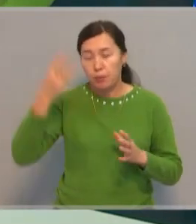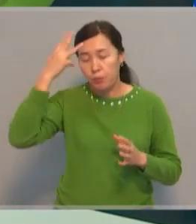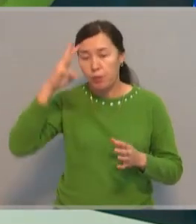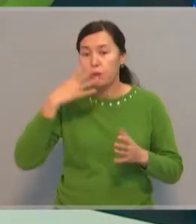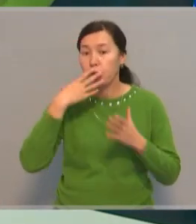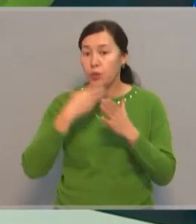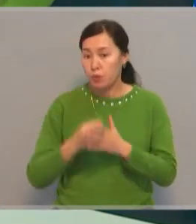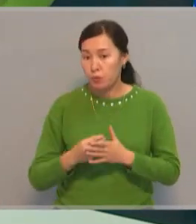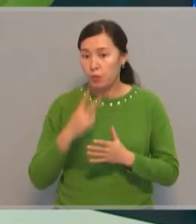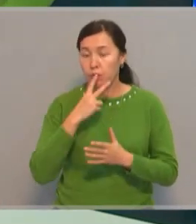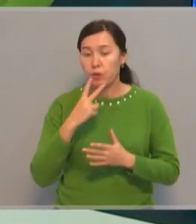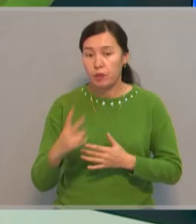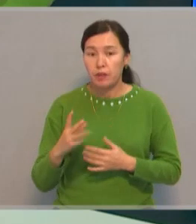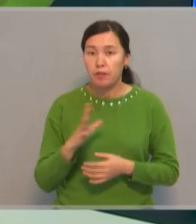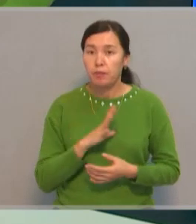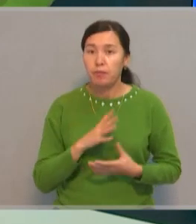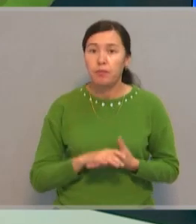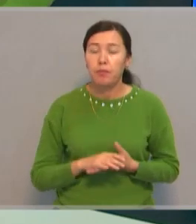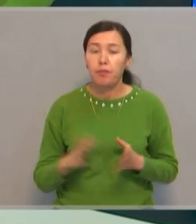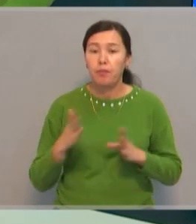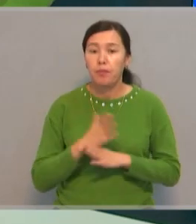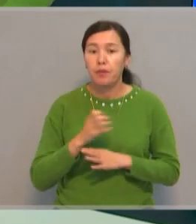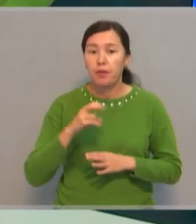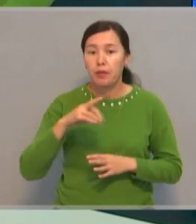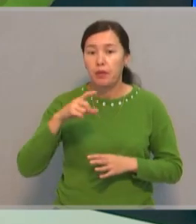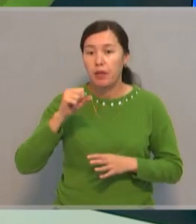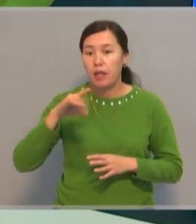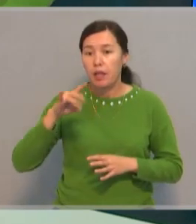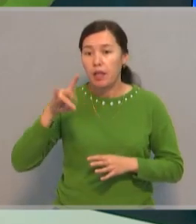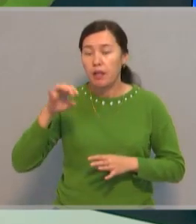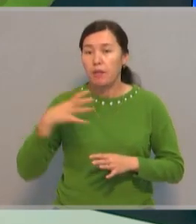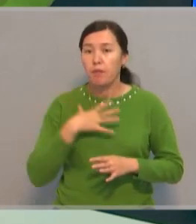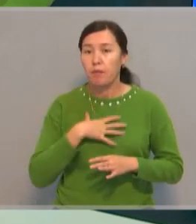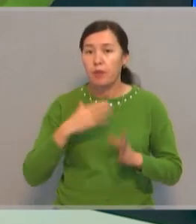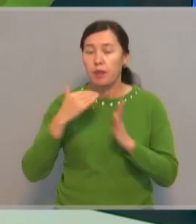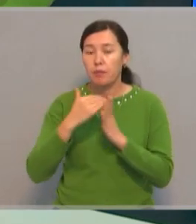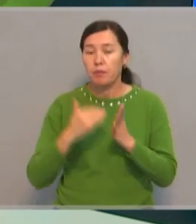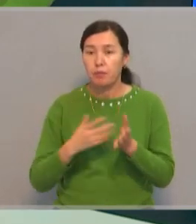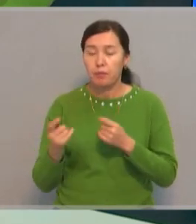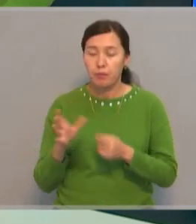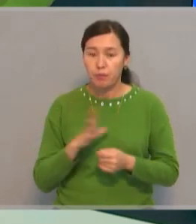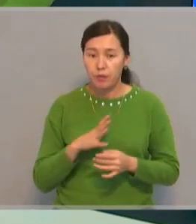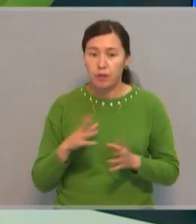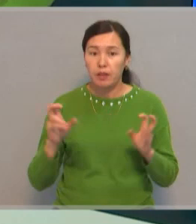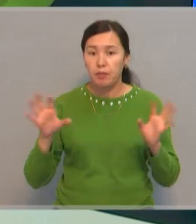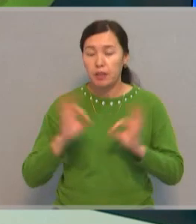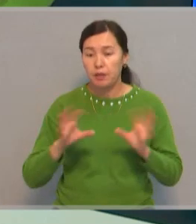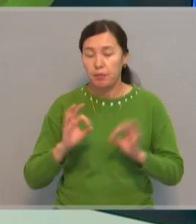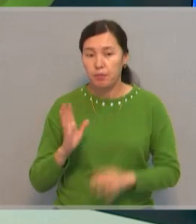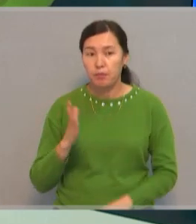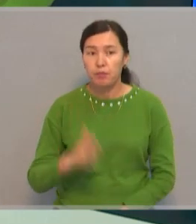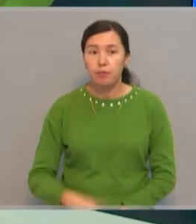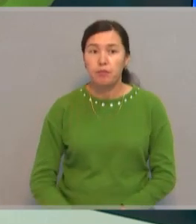ерекше көзқарас пен төбе көрсеткен. Әнші Салих Қалиев өзекті концертін ұйымдастырды. Тақырыпты тілші